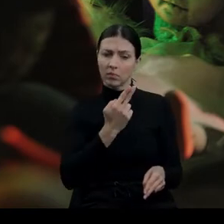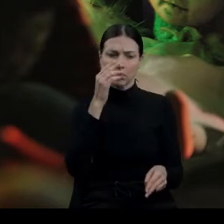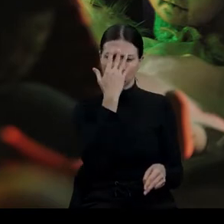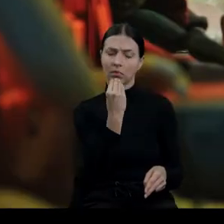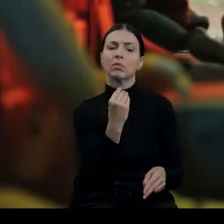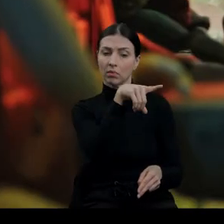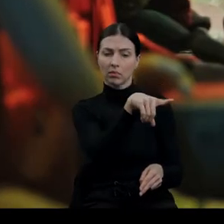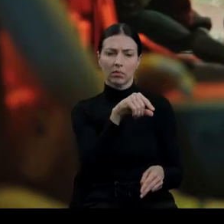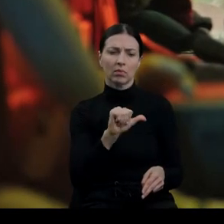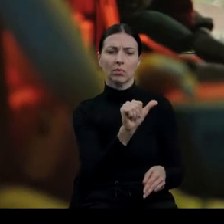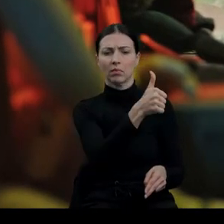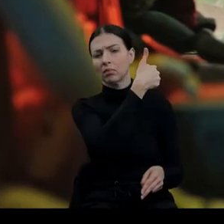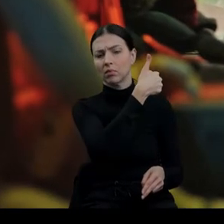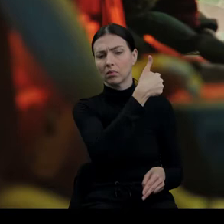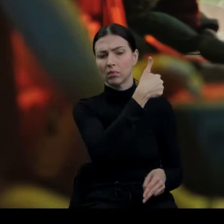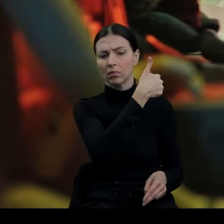traktowałem, broń Boże,